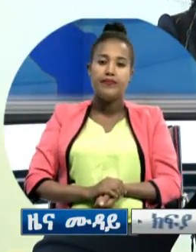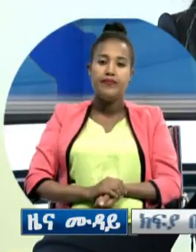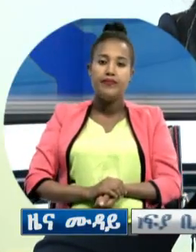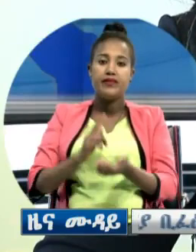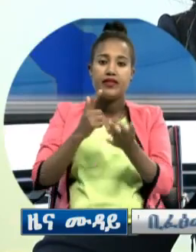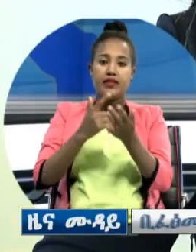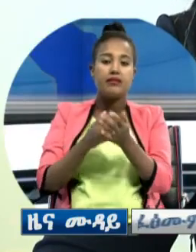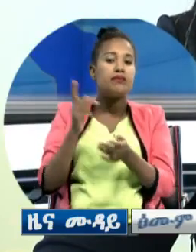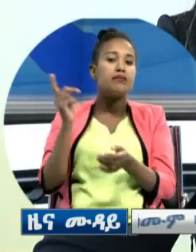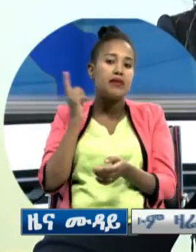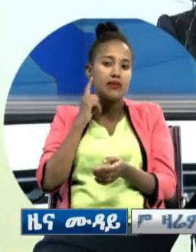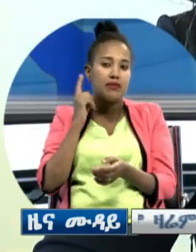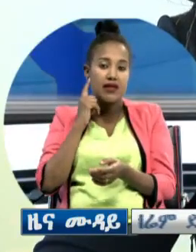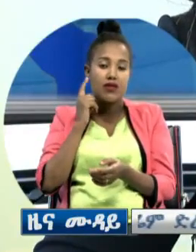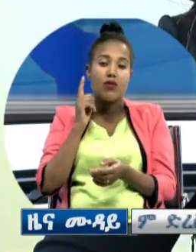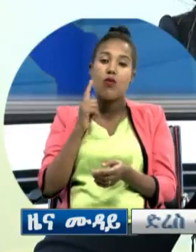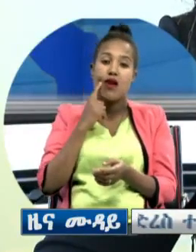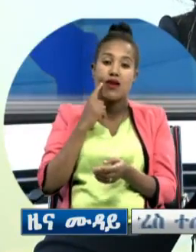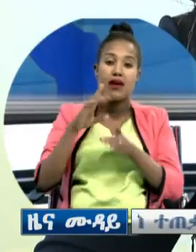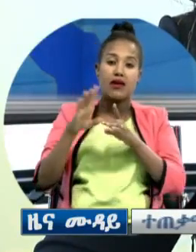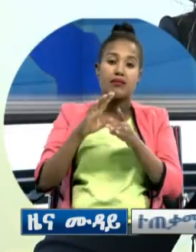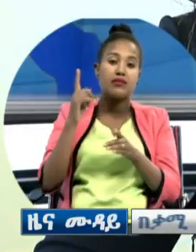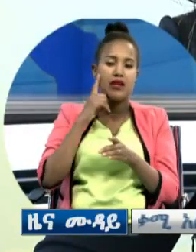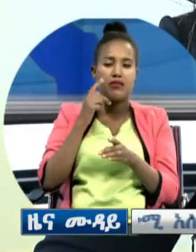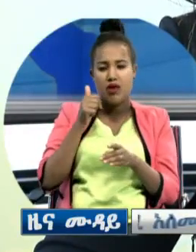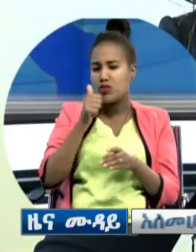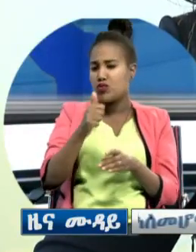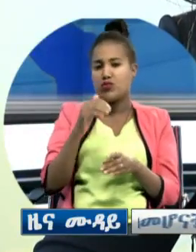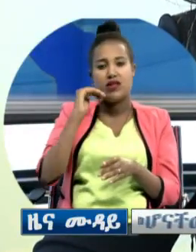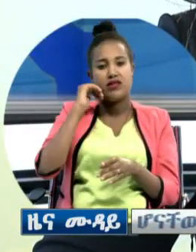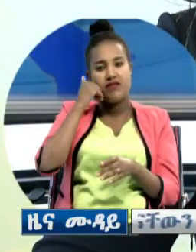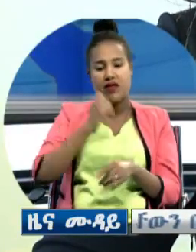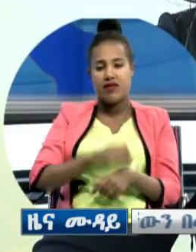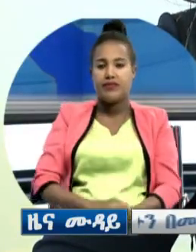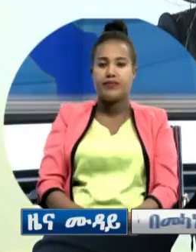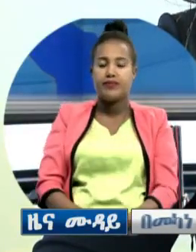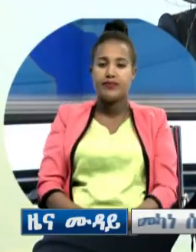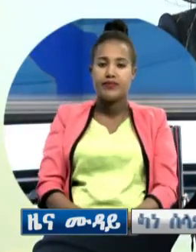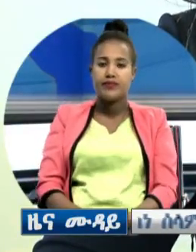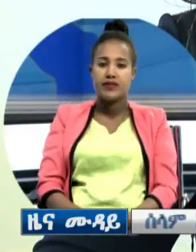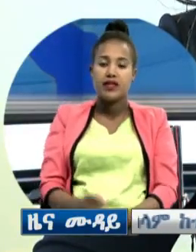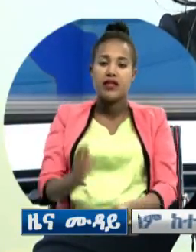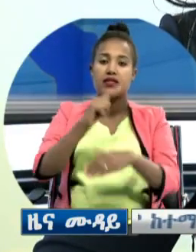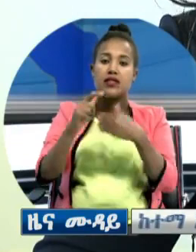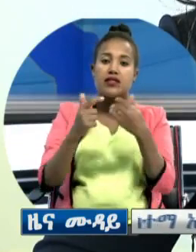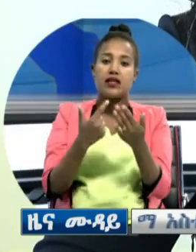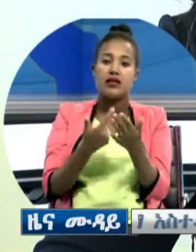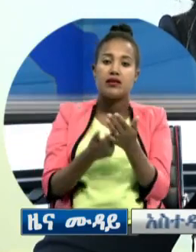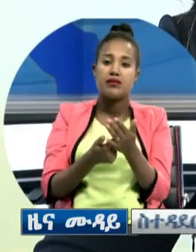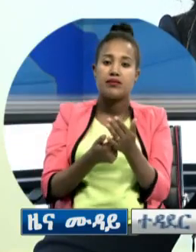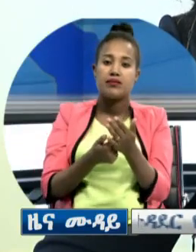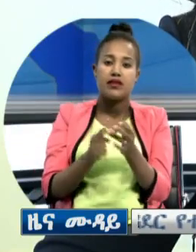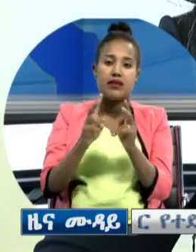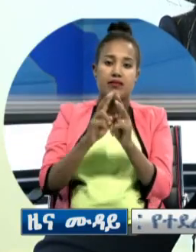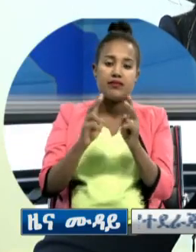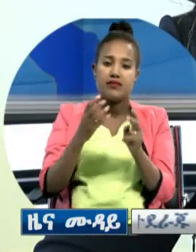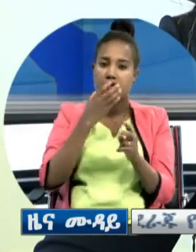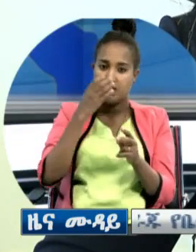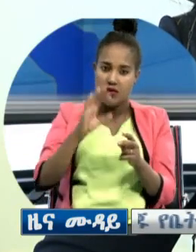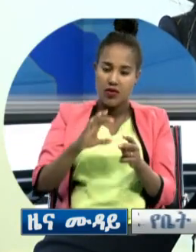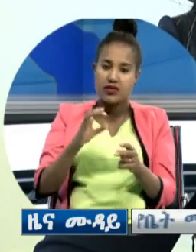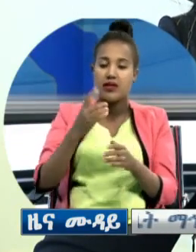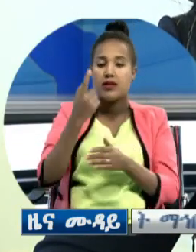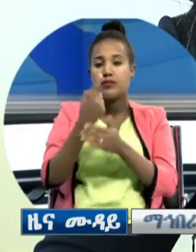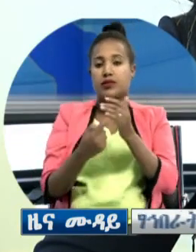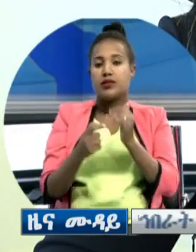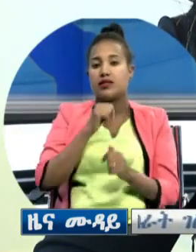ይሄን መስማት ማድረግ ይቅርና መስማት ወላሶ በጣም ያሳፈራል። ስለዚህ ይሄን በጽኑ ነው የምናወግዘው። ማውገዝ ብቻ